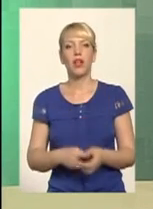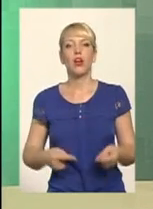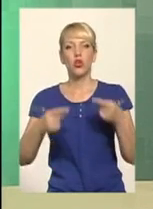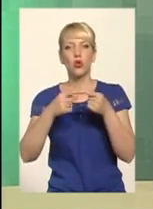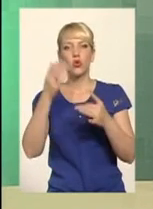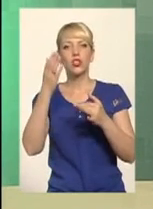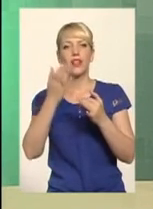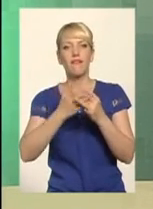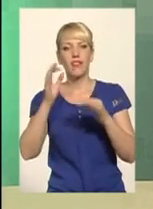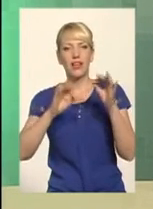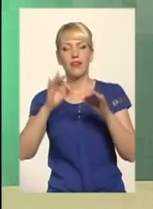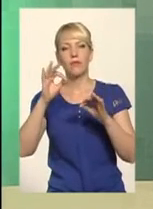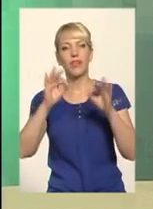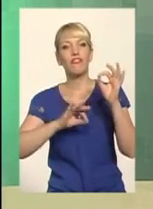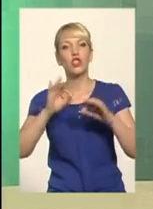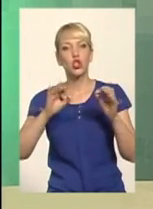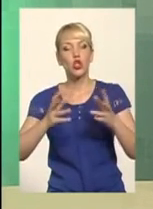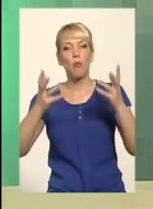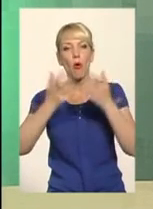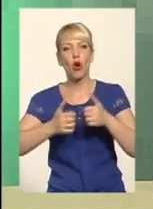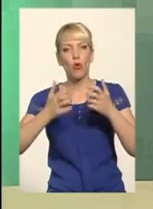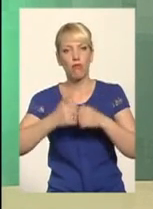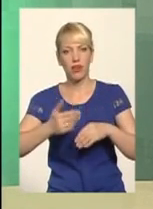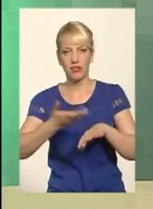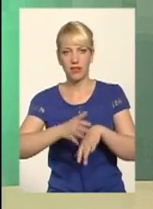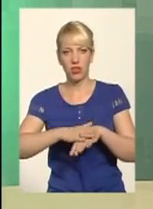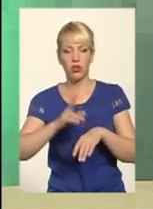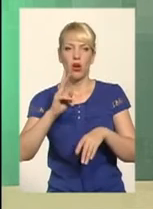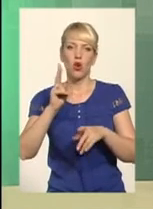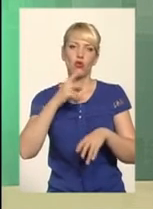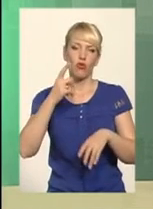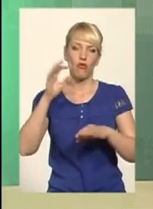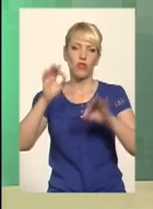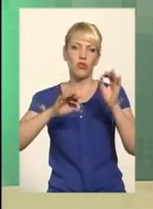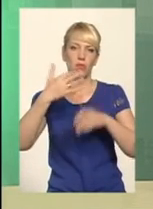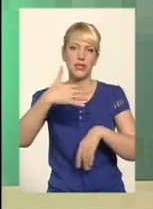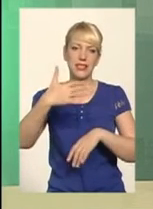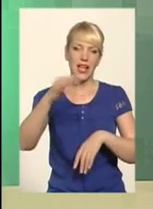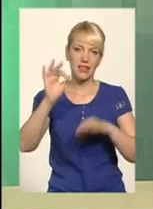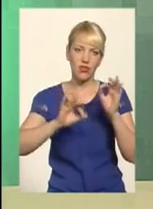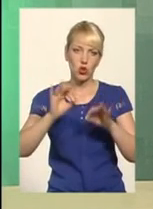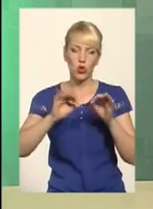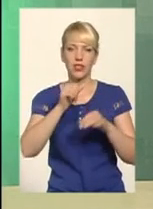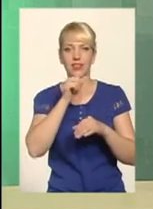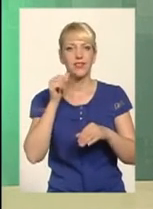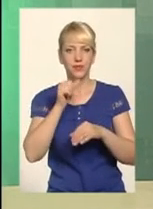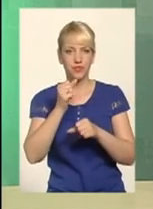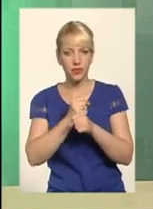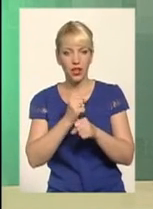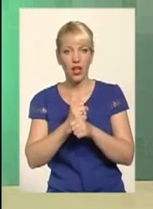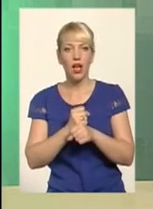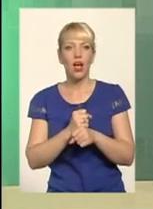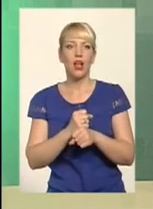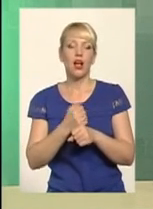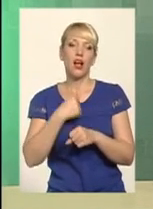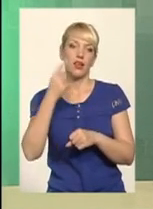І можна озвучувати різні відсотки. Дехто озвучує відсоток 50% – це тіньова зайнятість. Я думаю, що це в